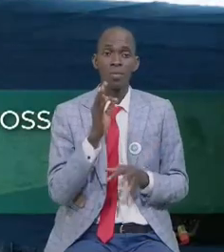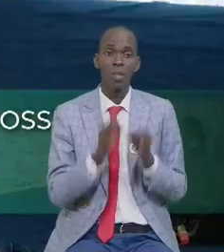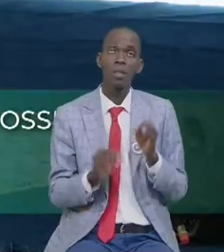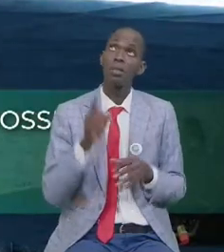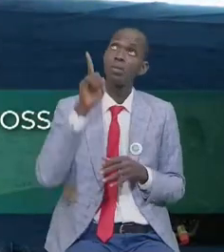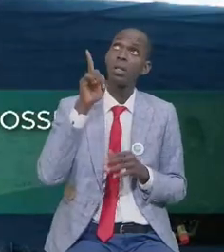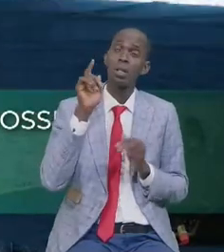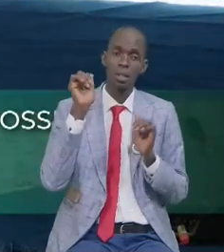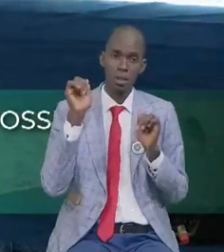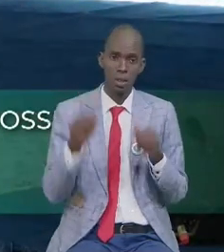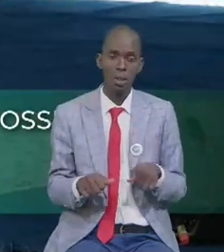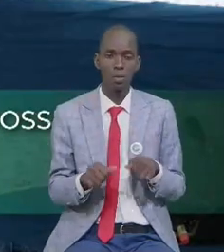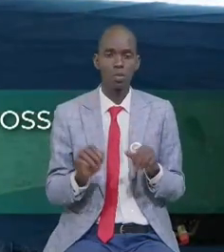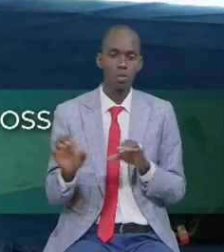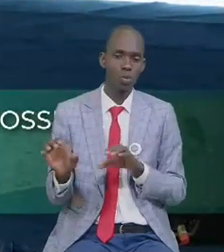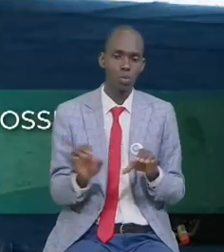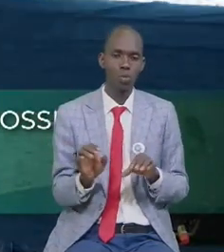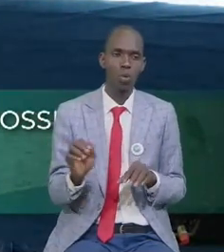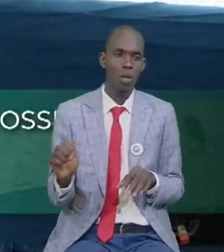si tu peux quelque chose,